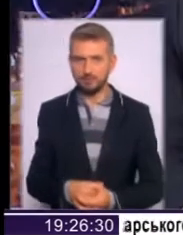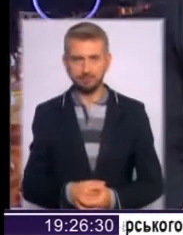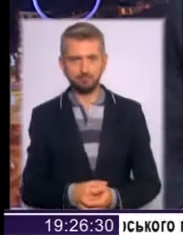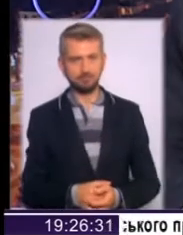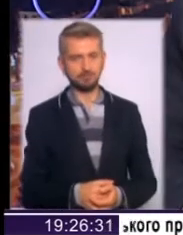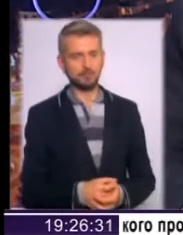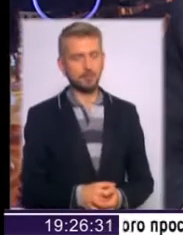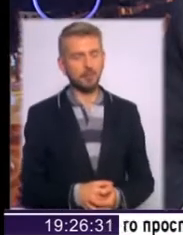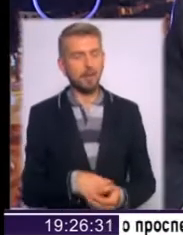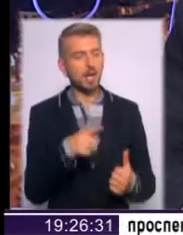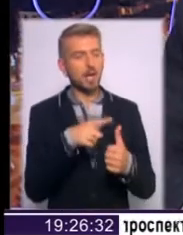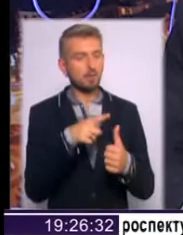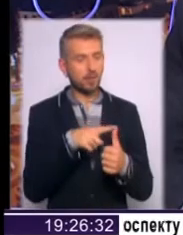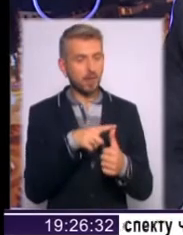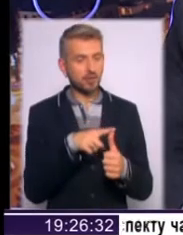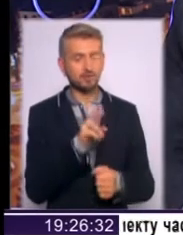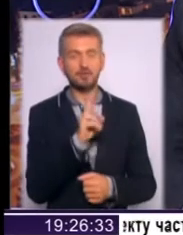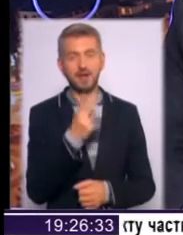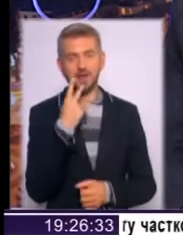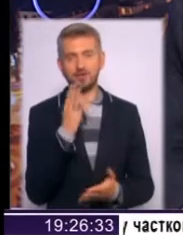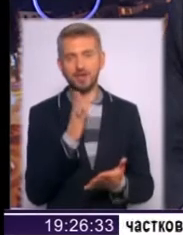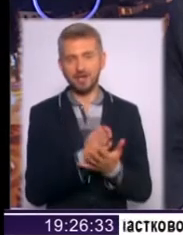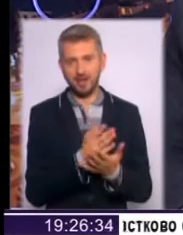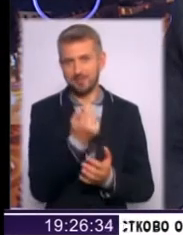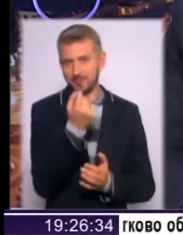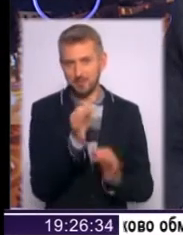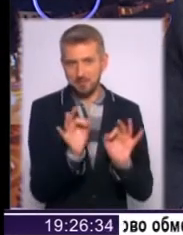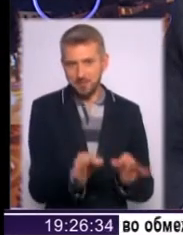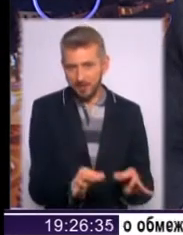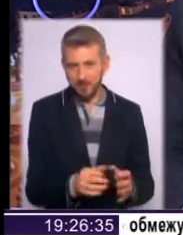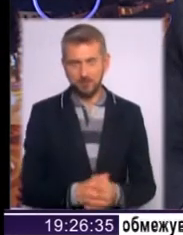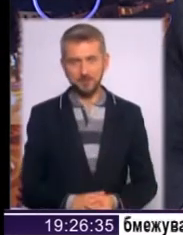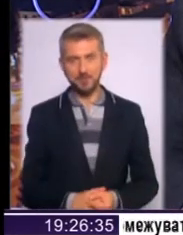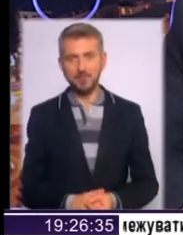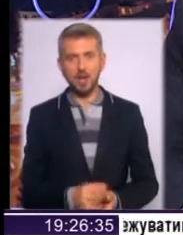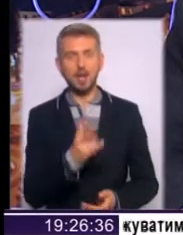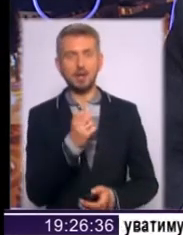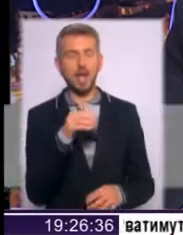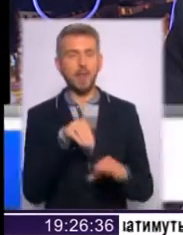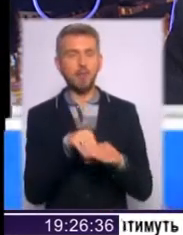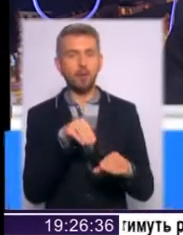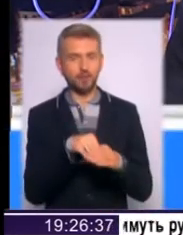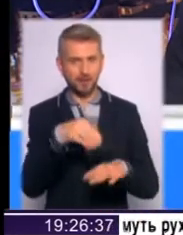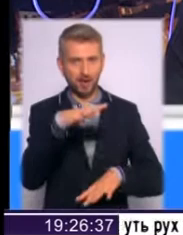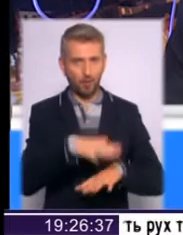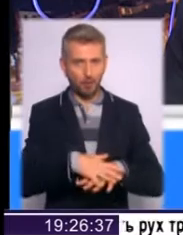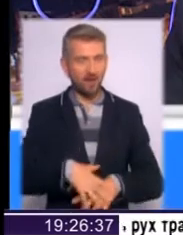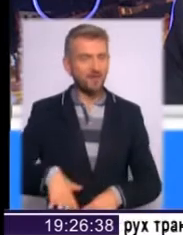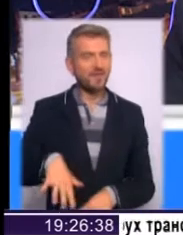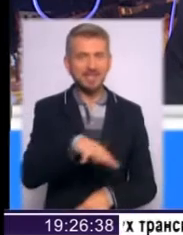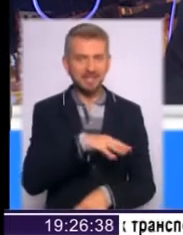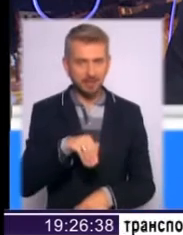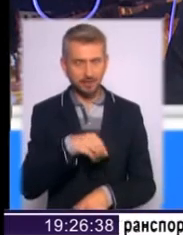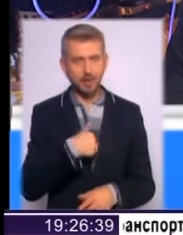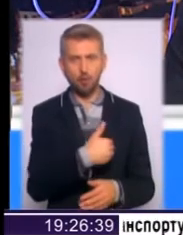Ну, по-перше, як завжди, є певна доля правди. На депозитних рахунках всіх, я хочу